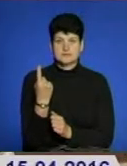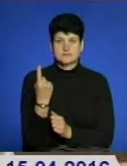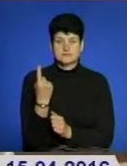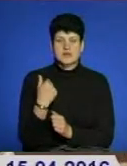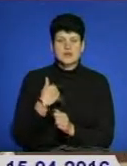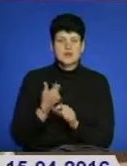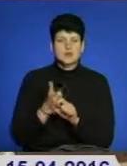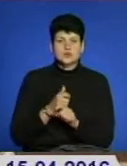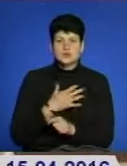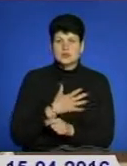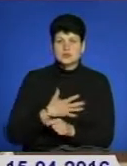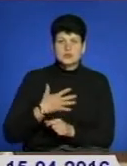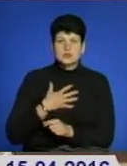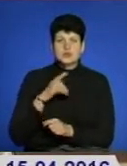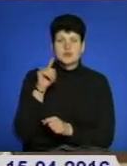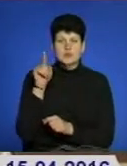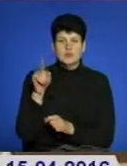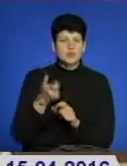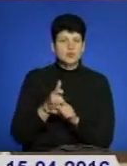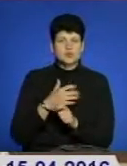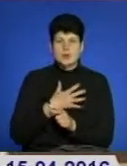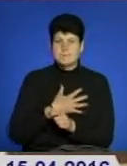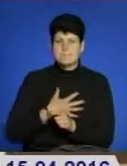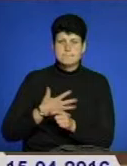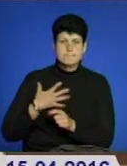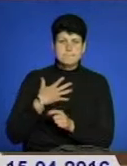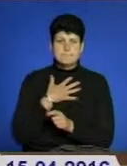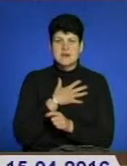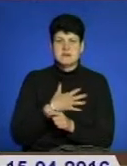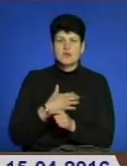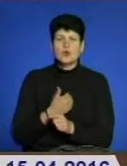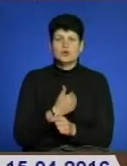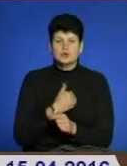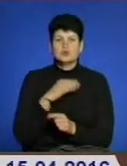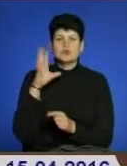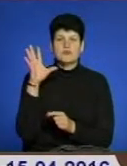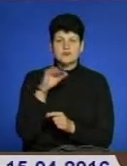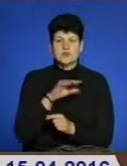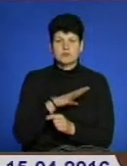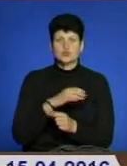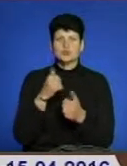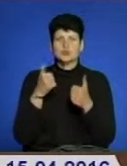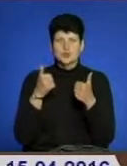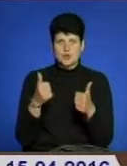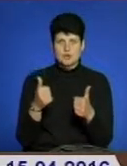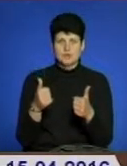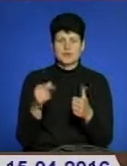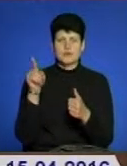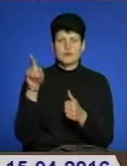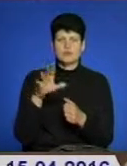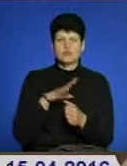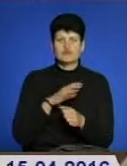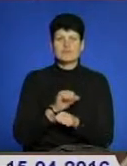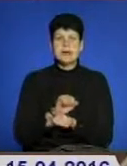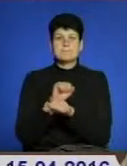Я дуже хвилююсь за нього, дуже переживаю. Хотіла би, щоб все було добре. Він був на